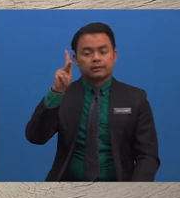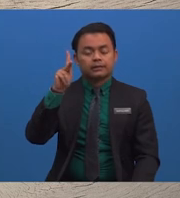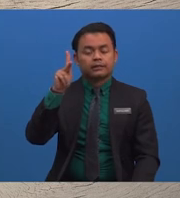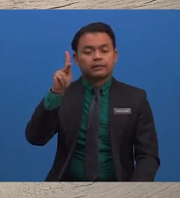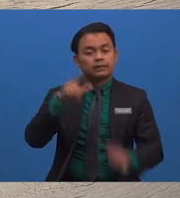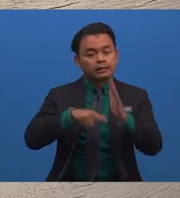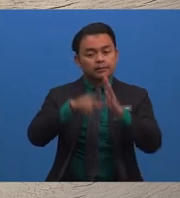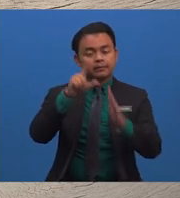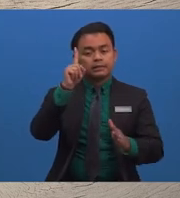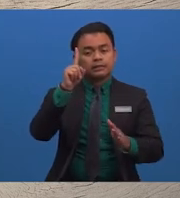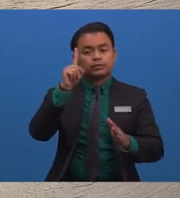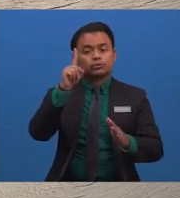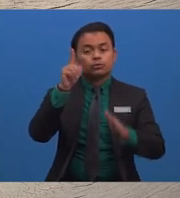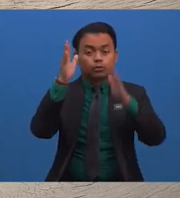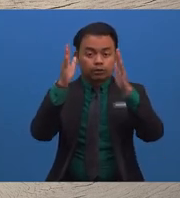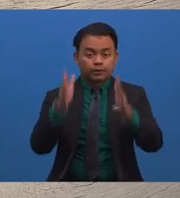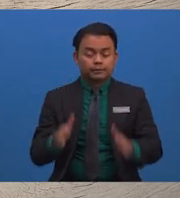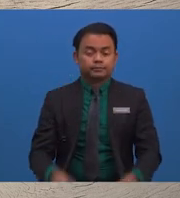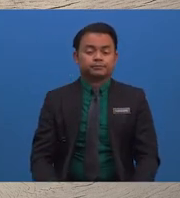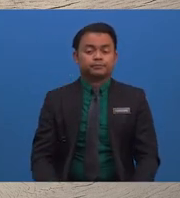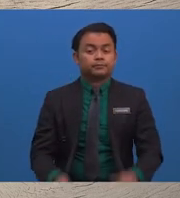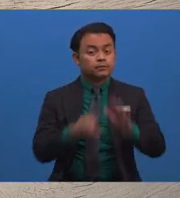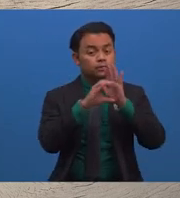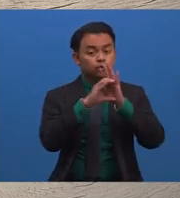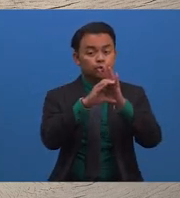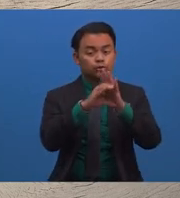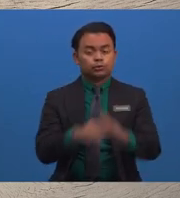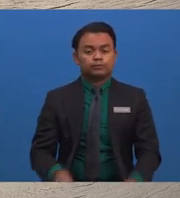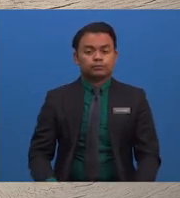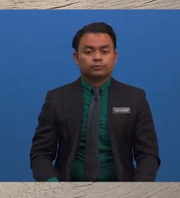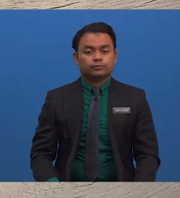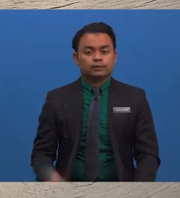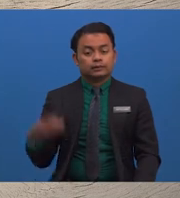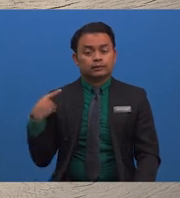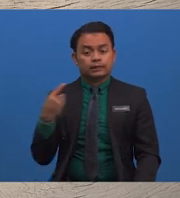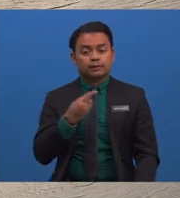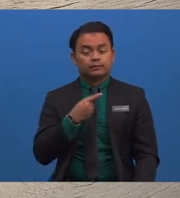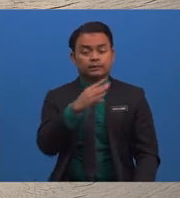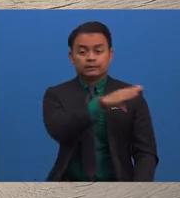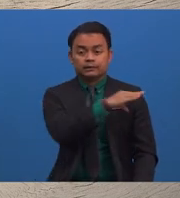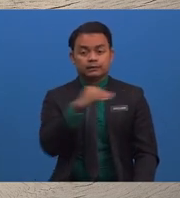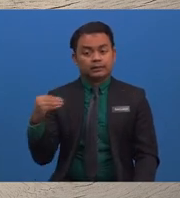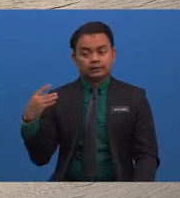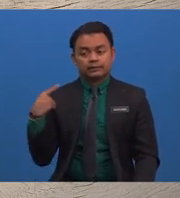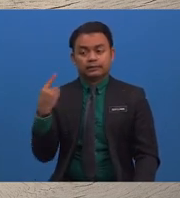daripada seorang. Iaitu contohnya kami dan kita.